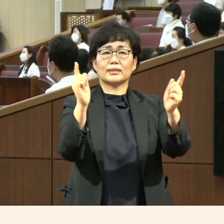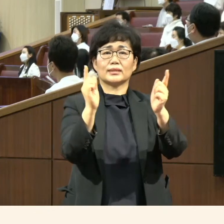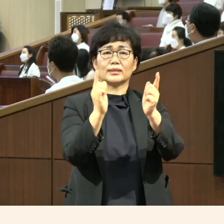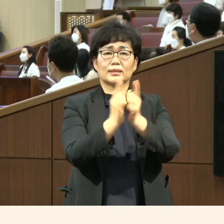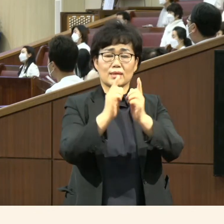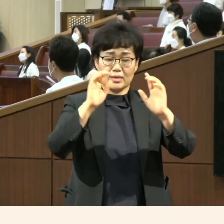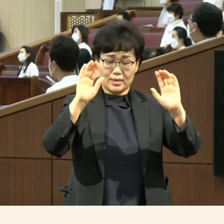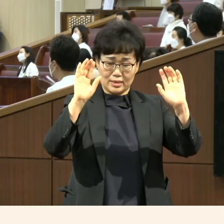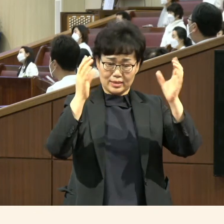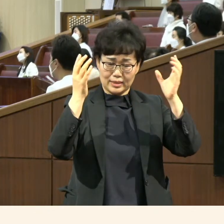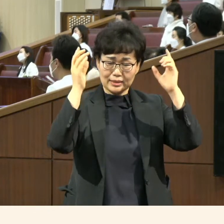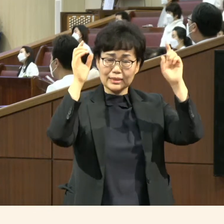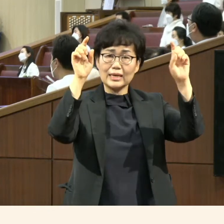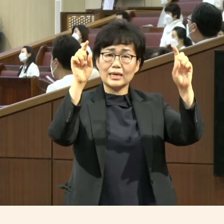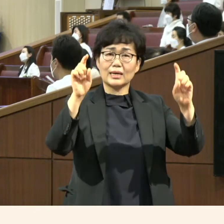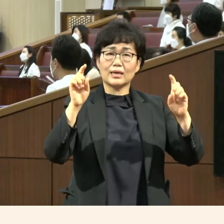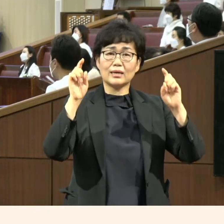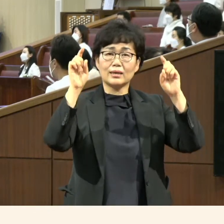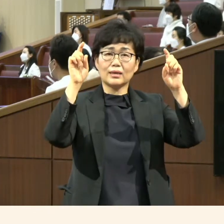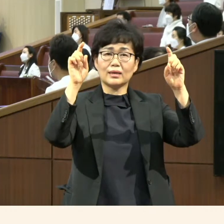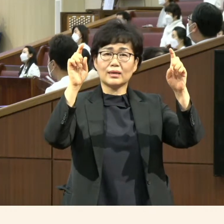죽임당하신 어린 양,